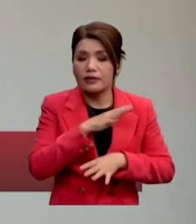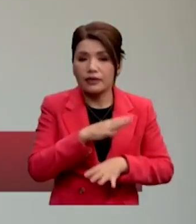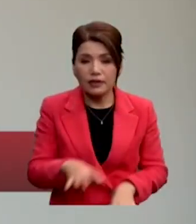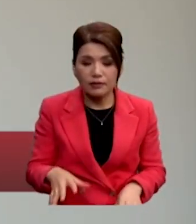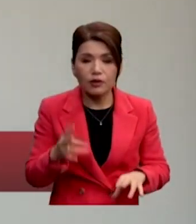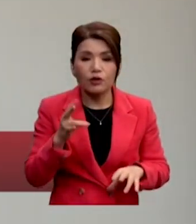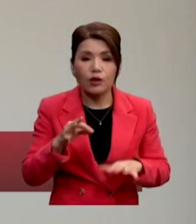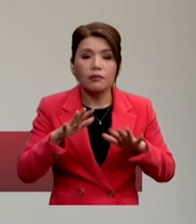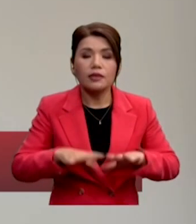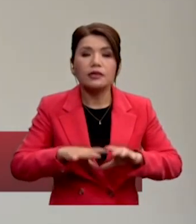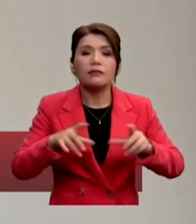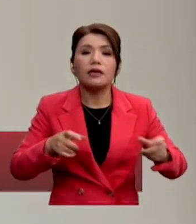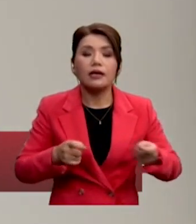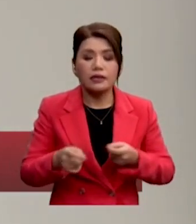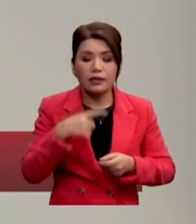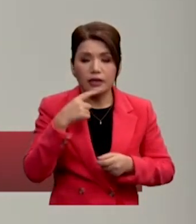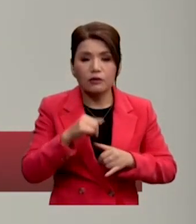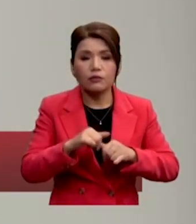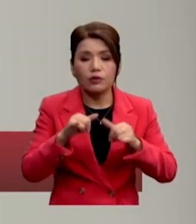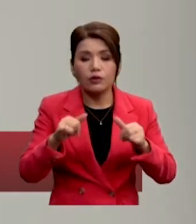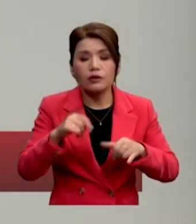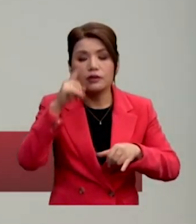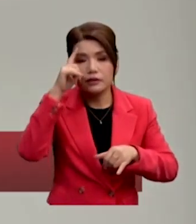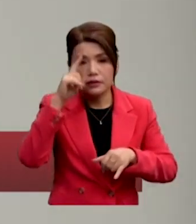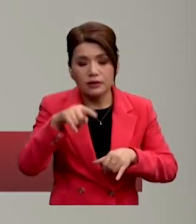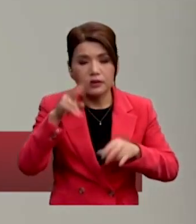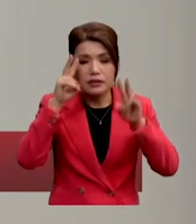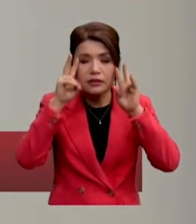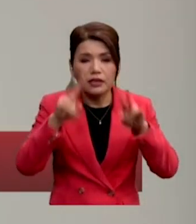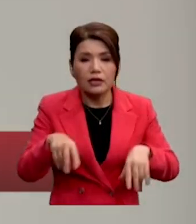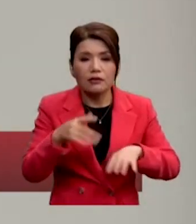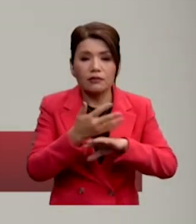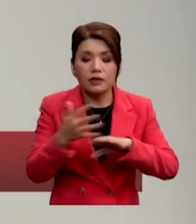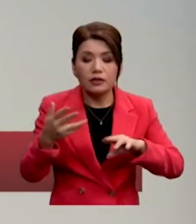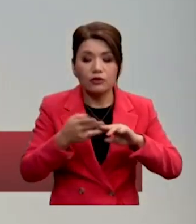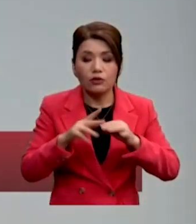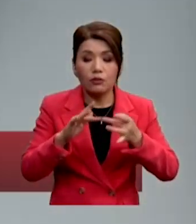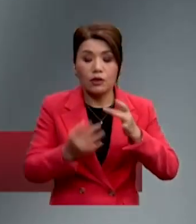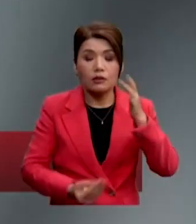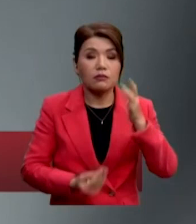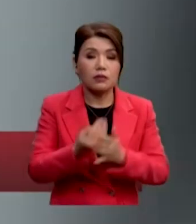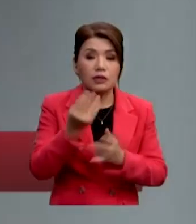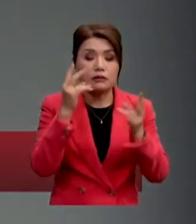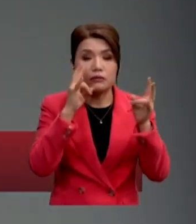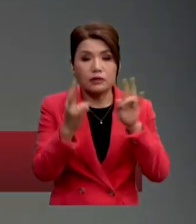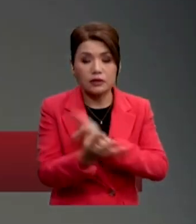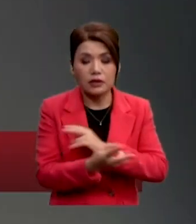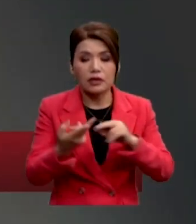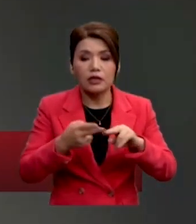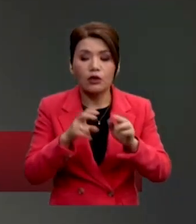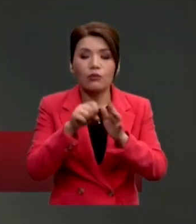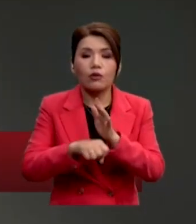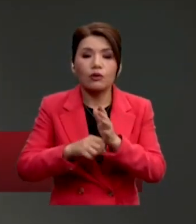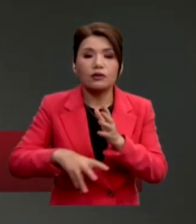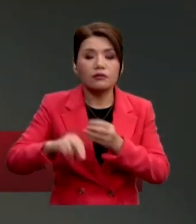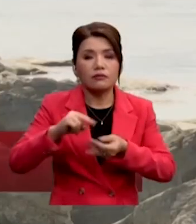де, жергілікті әкімдік егеу құйрықтар көбейгенінен беймәлім болып шықты. Кешегі әлеуметтік желіде таралған ақпараттан соң ғана залалсыздандыру